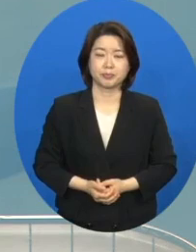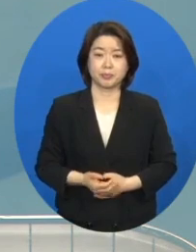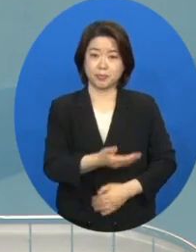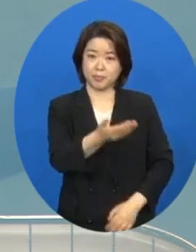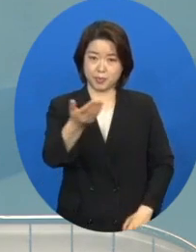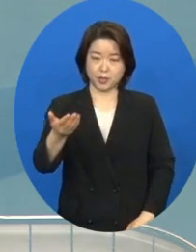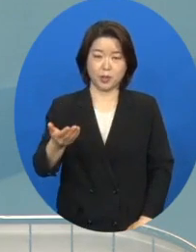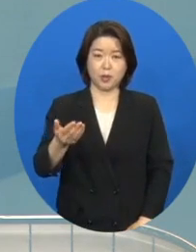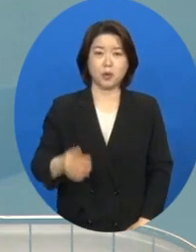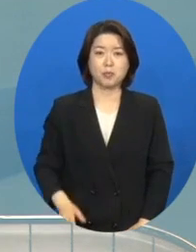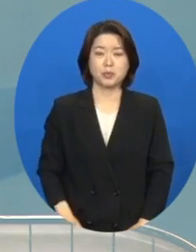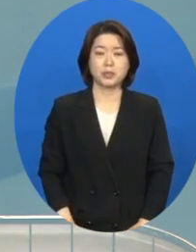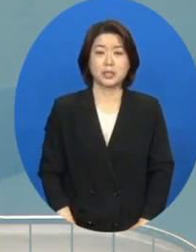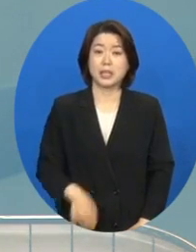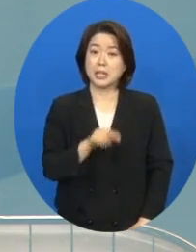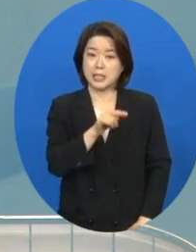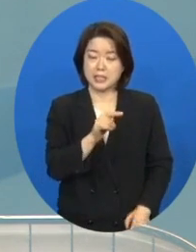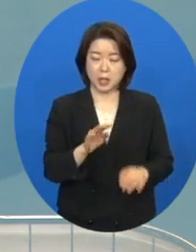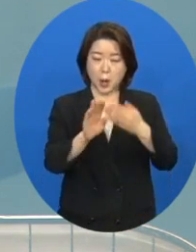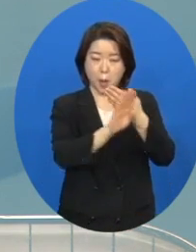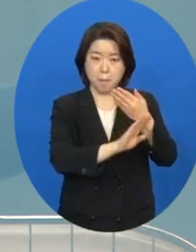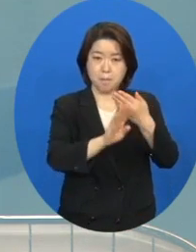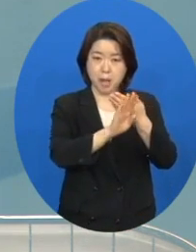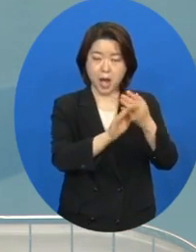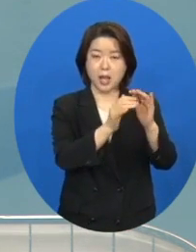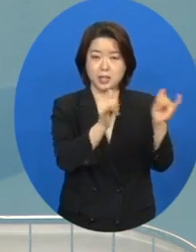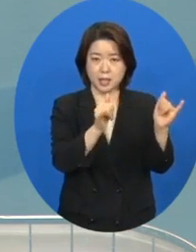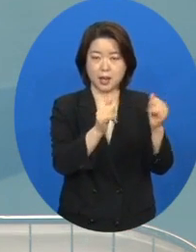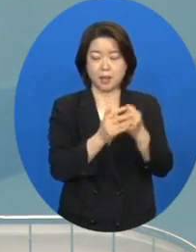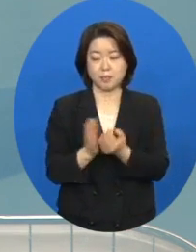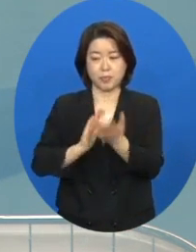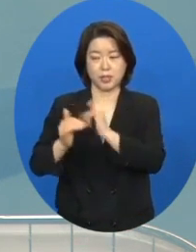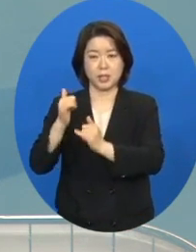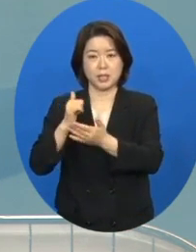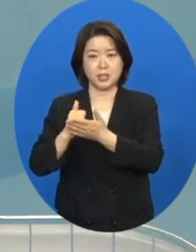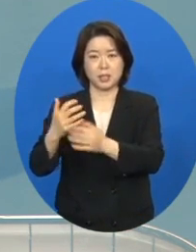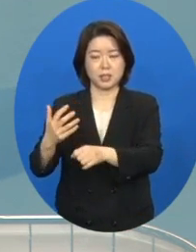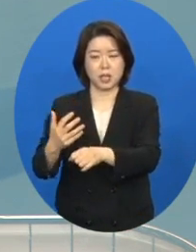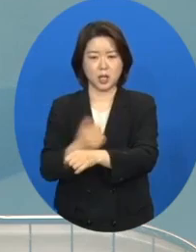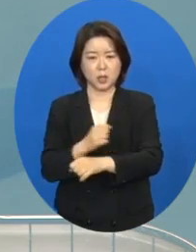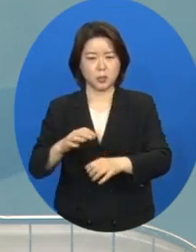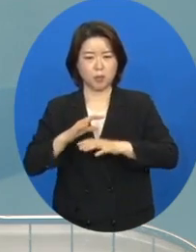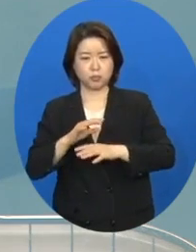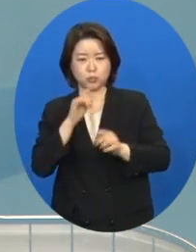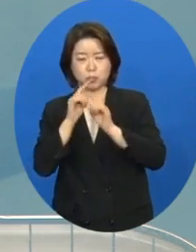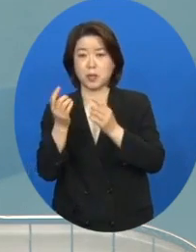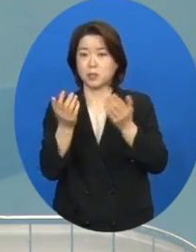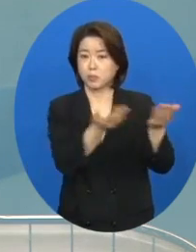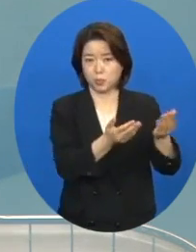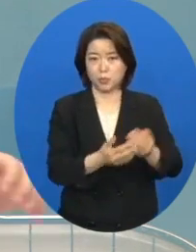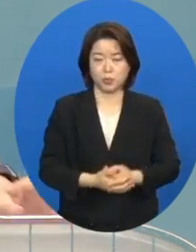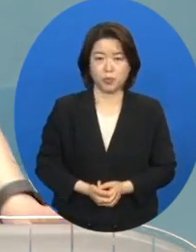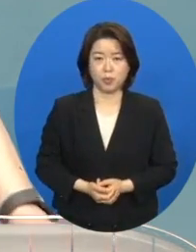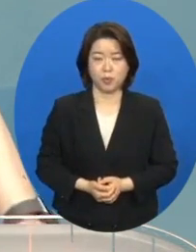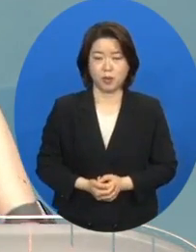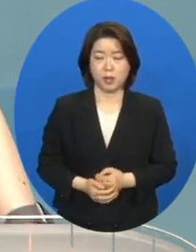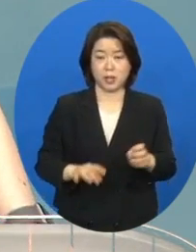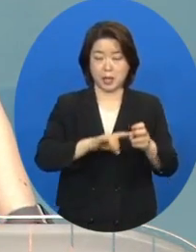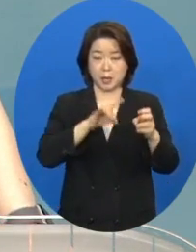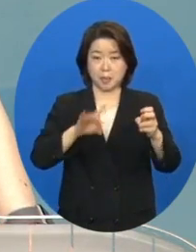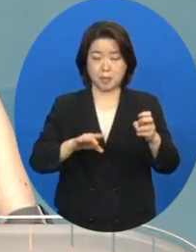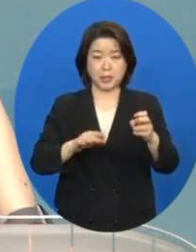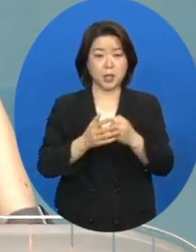여러분, 바로 이런 바리새인들에게 예수님이 굉장히 무서운 말씀하셨어요. 마태복음